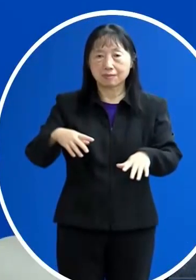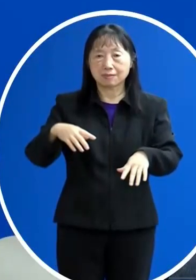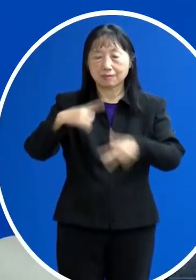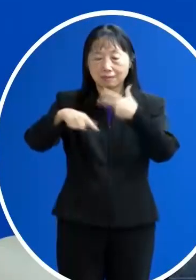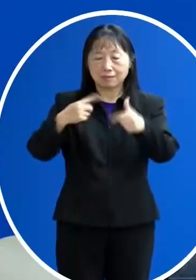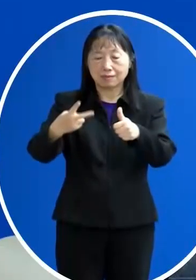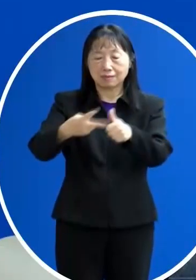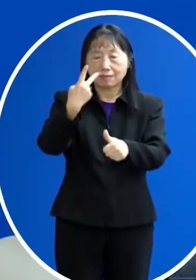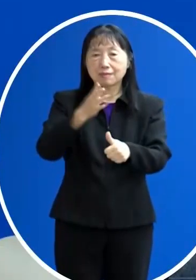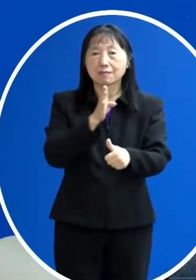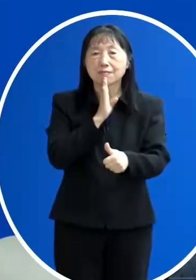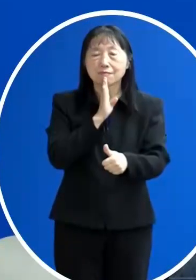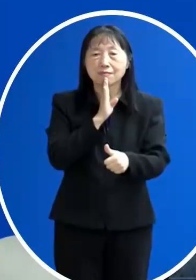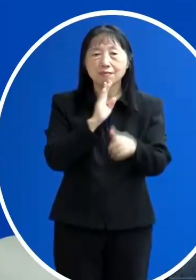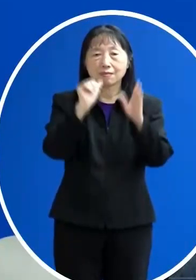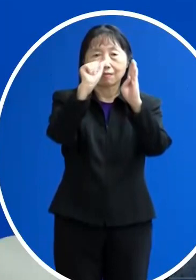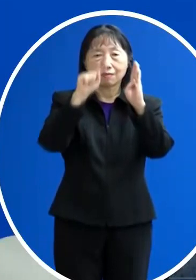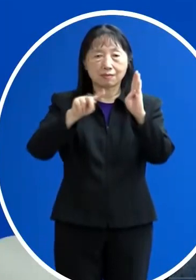又变成是